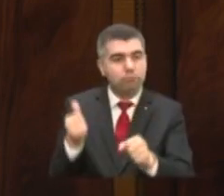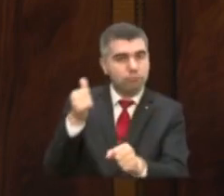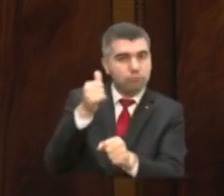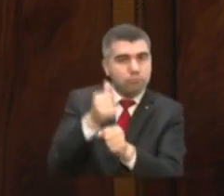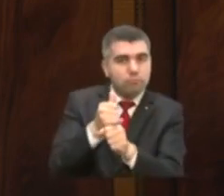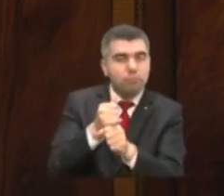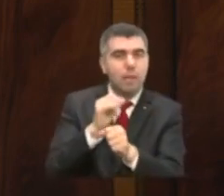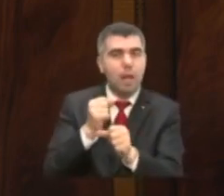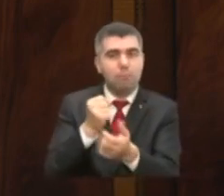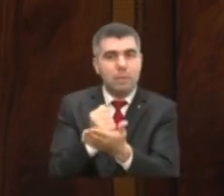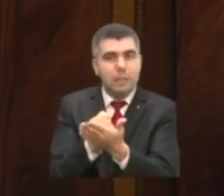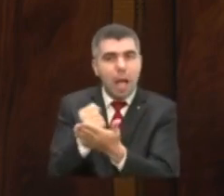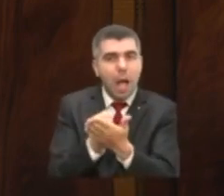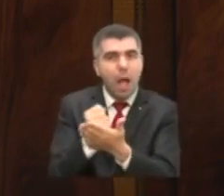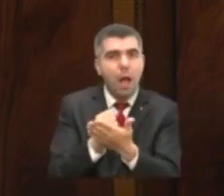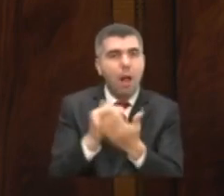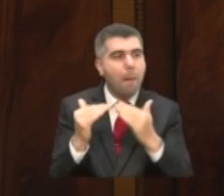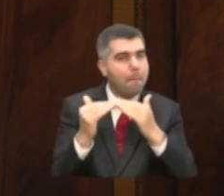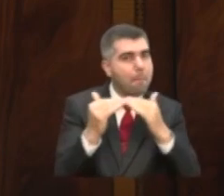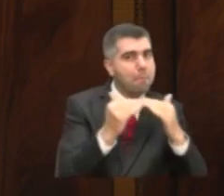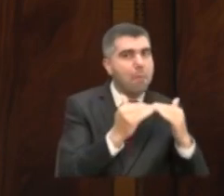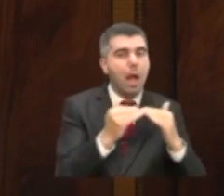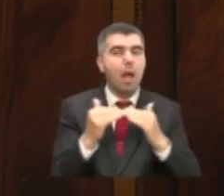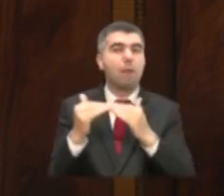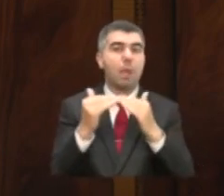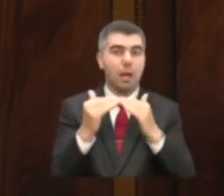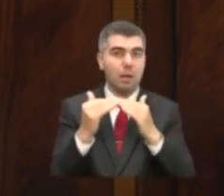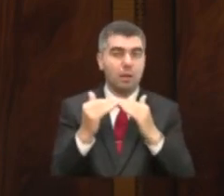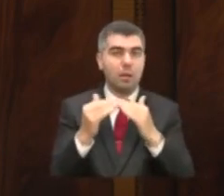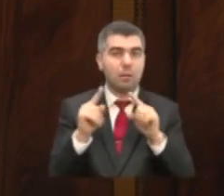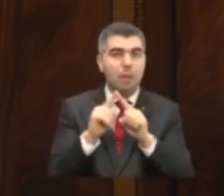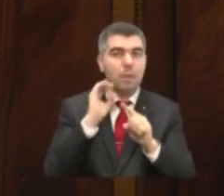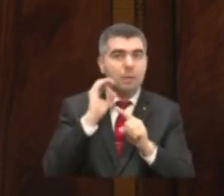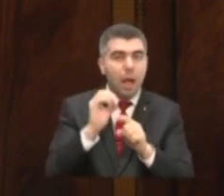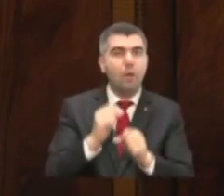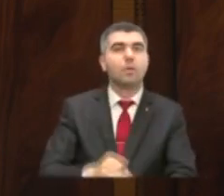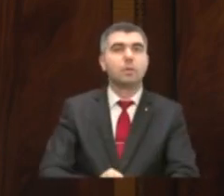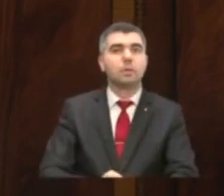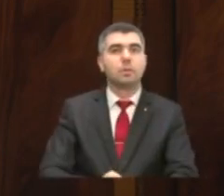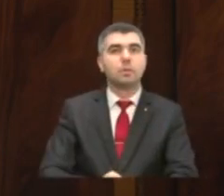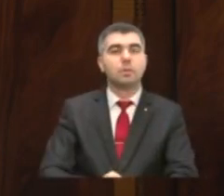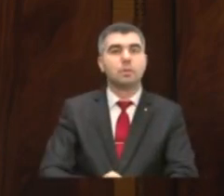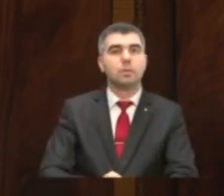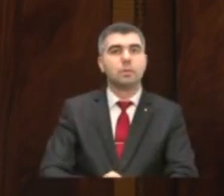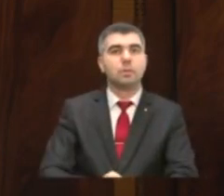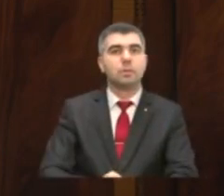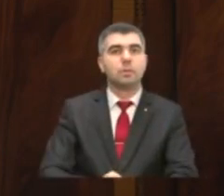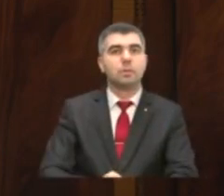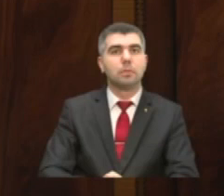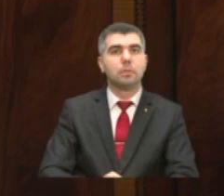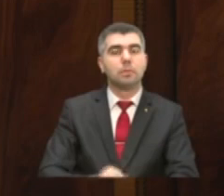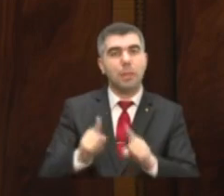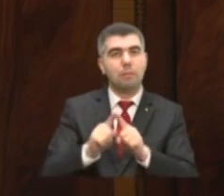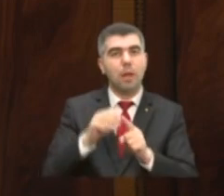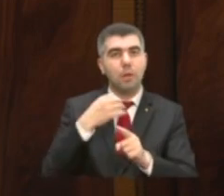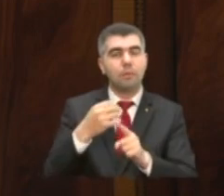بالتساوي، إلى المناصب المحدثة عبر مبدأ تكافؤ الفرص. وهنا بلا ما نفتح